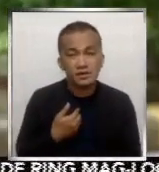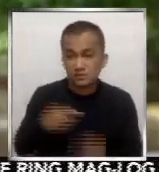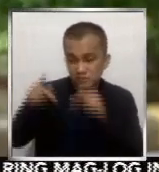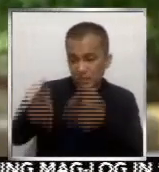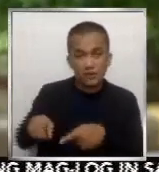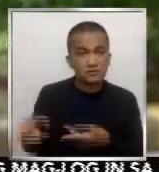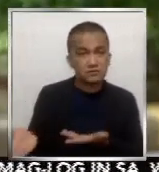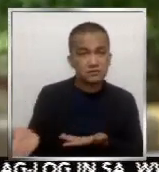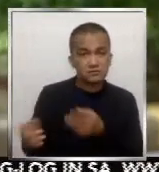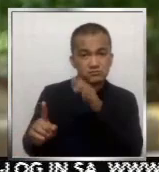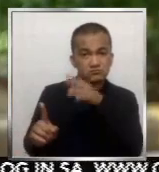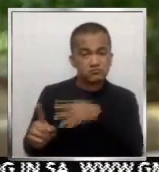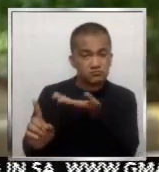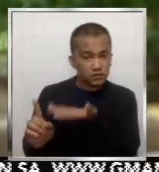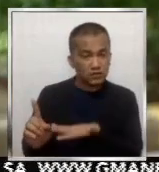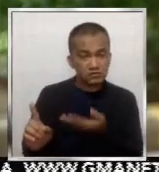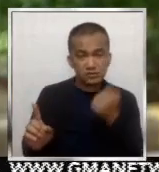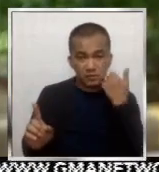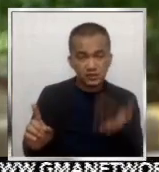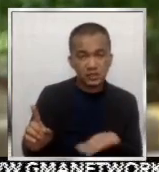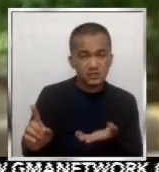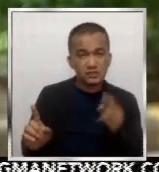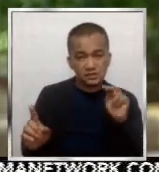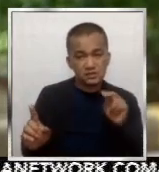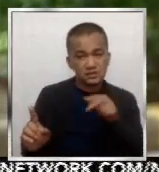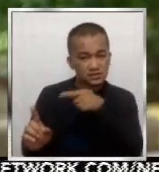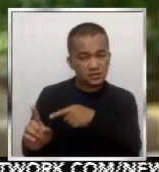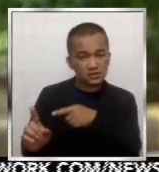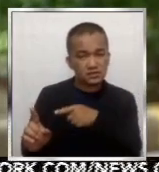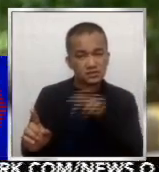na iniisip ko kailangan niya to, kailangan ng pamilya para